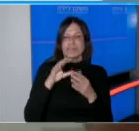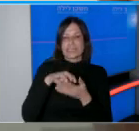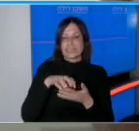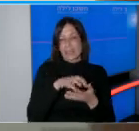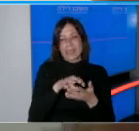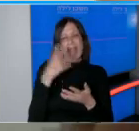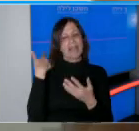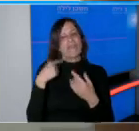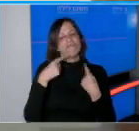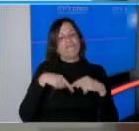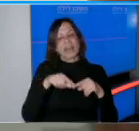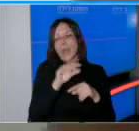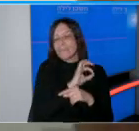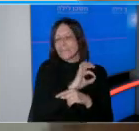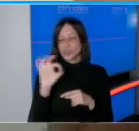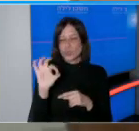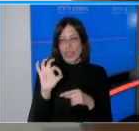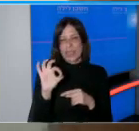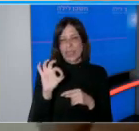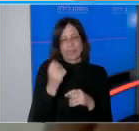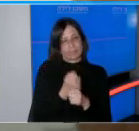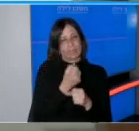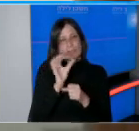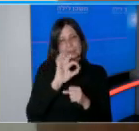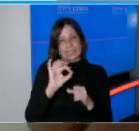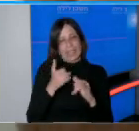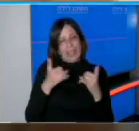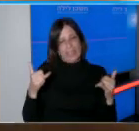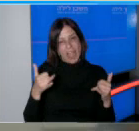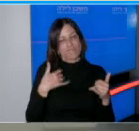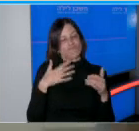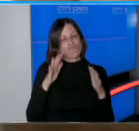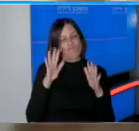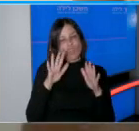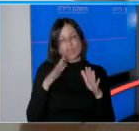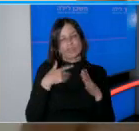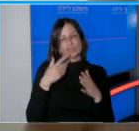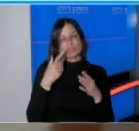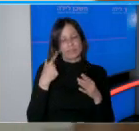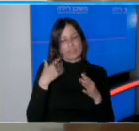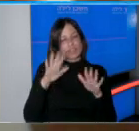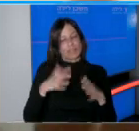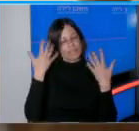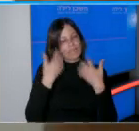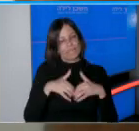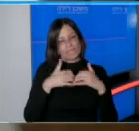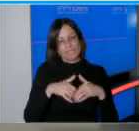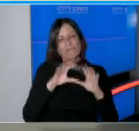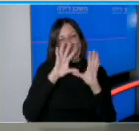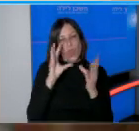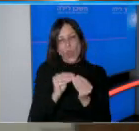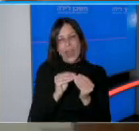ועדה מצוינת, שתכלל אותה משרד הרווחה, שישבה על המדוכה וכללה את כל משרדי הממשלה, והגישה